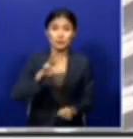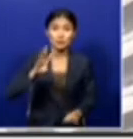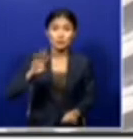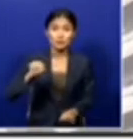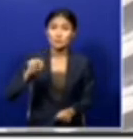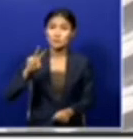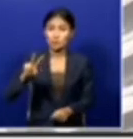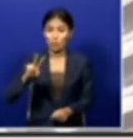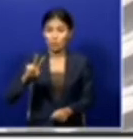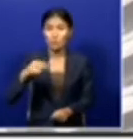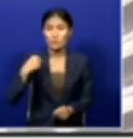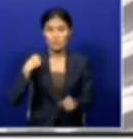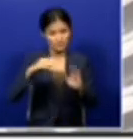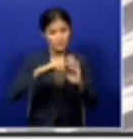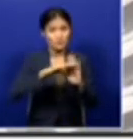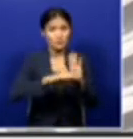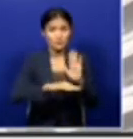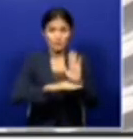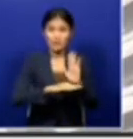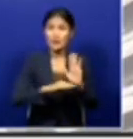านรองวิษณุไม่ดูเหรอฮะ